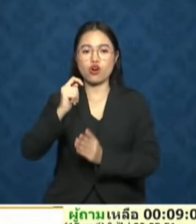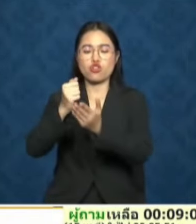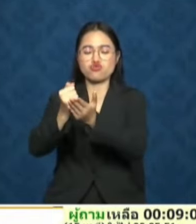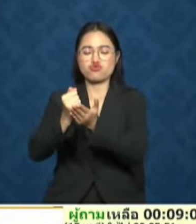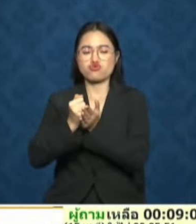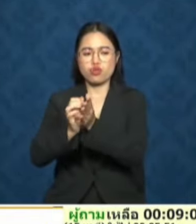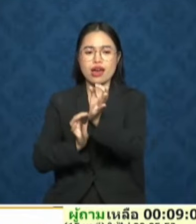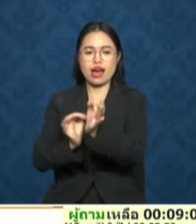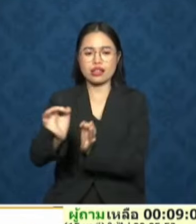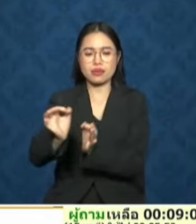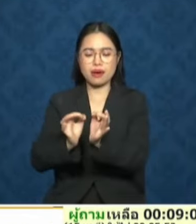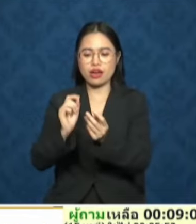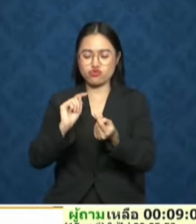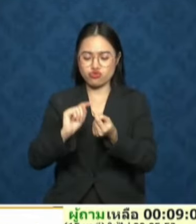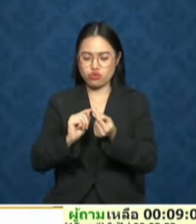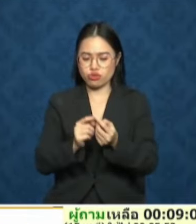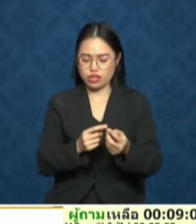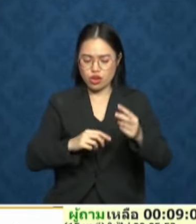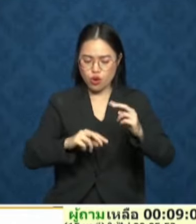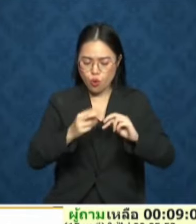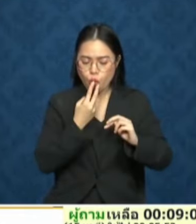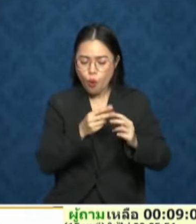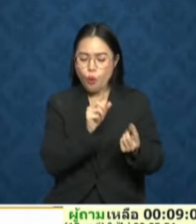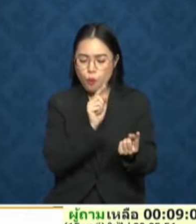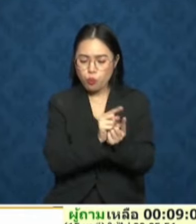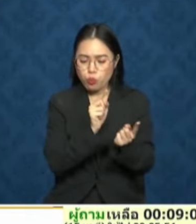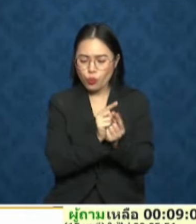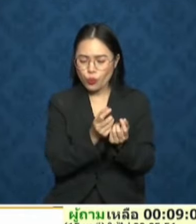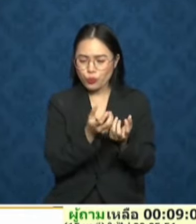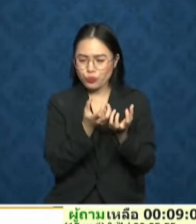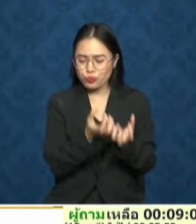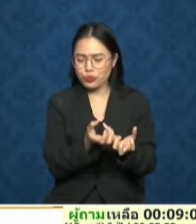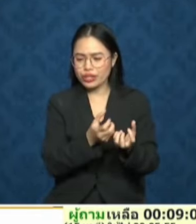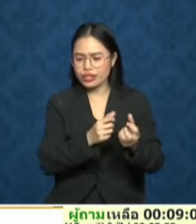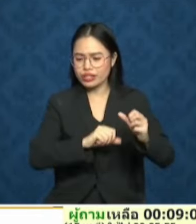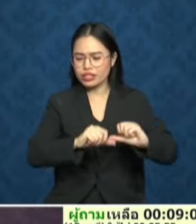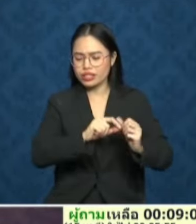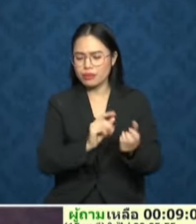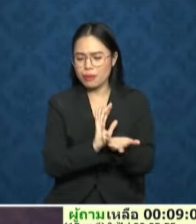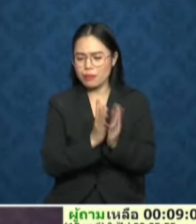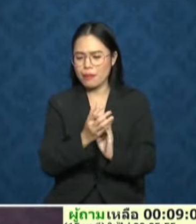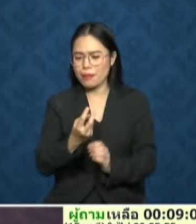เกวกับการสำรวจพบร indications mark 26VERคครัค